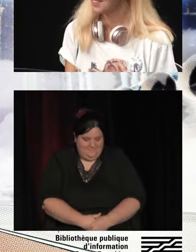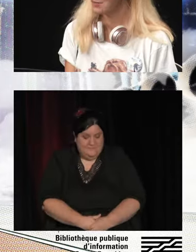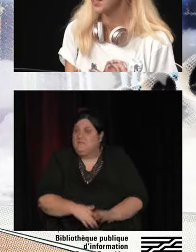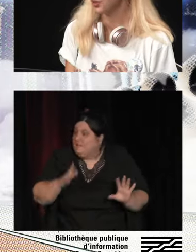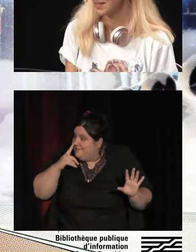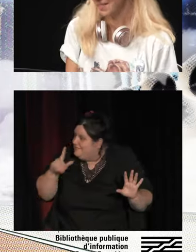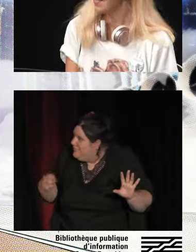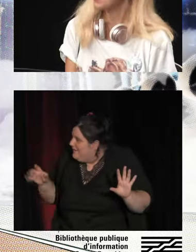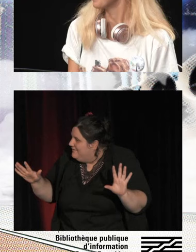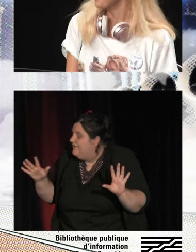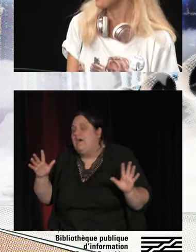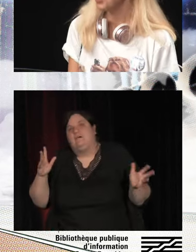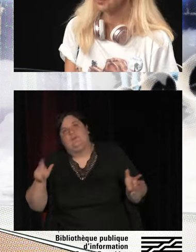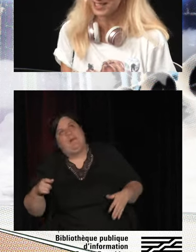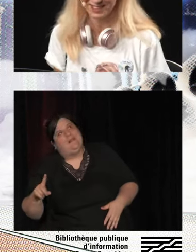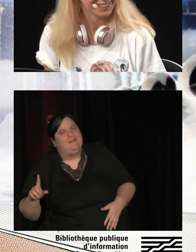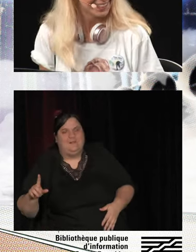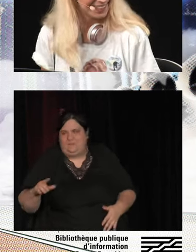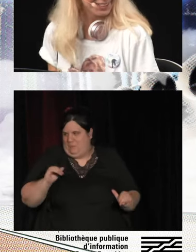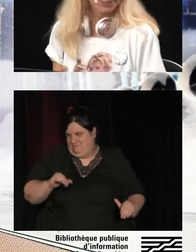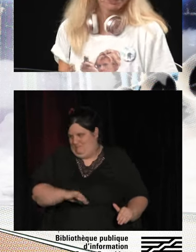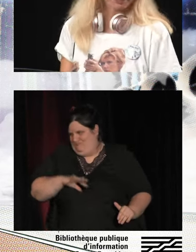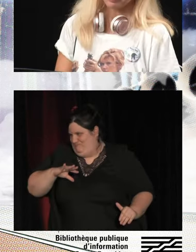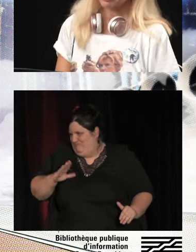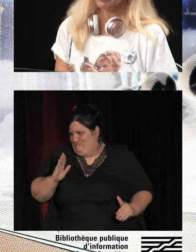C'est normal. Enfin, c'est normal. C'est mini-flex.